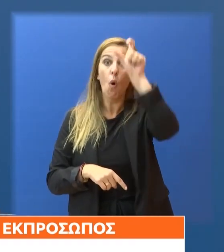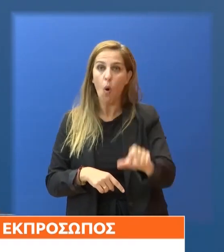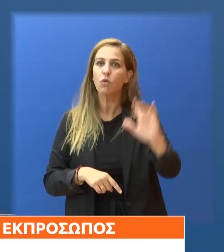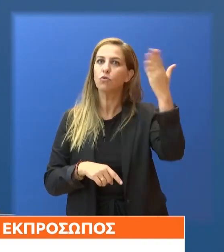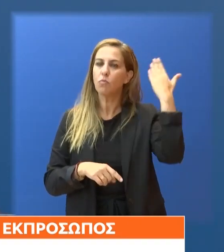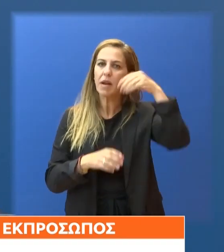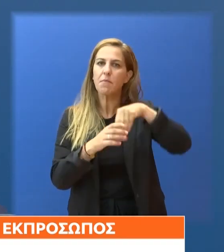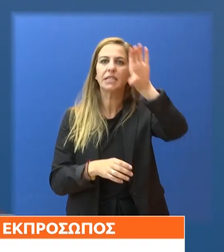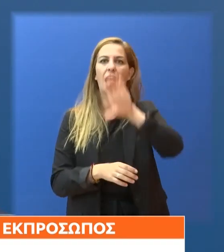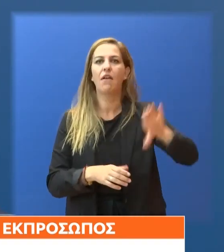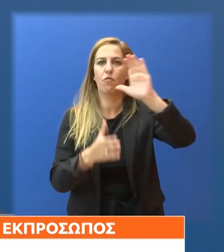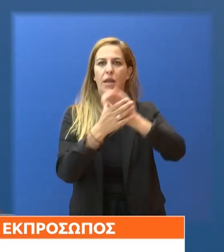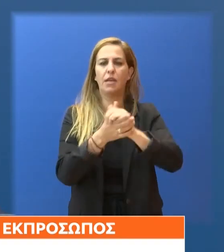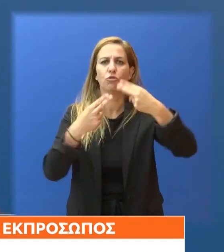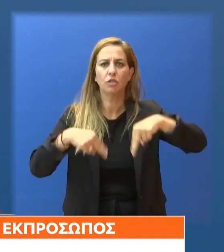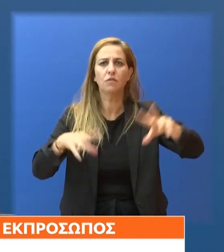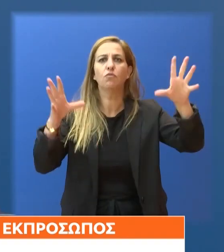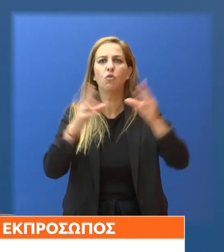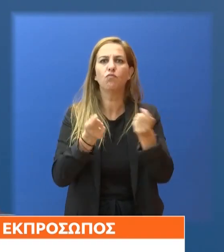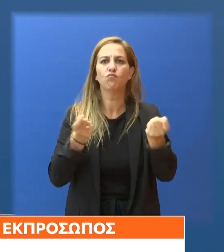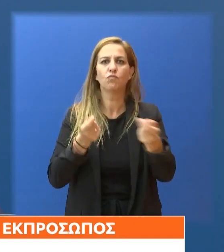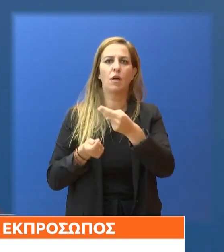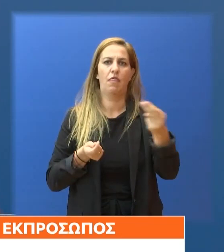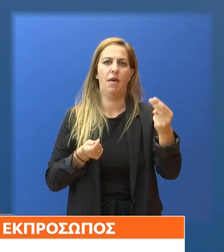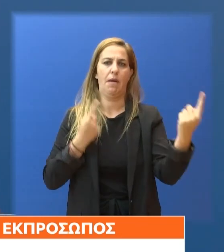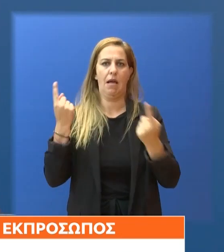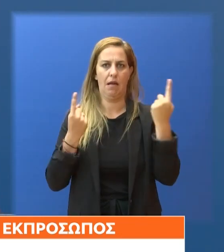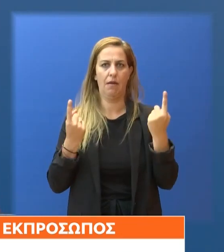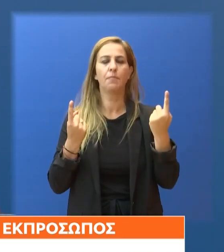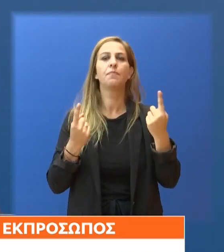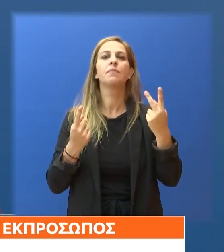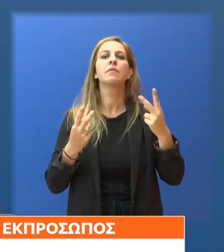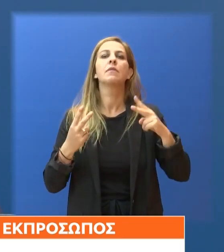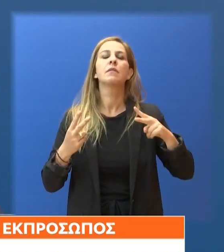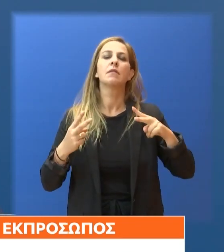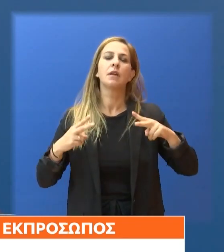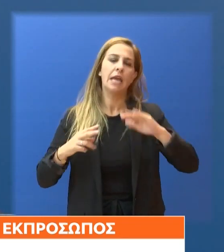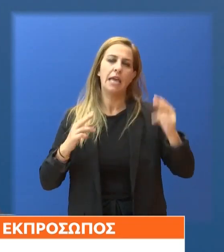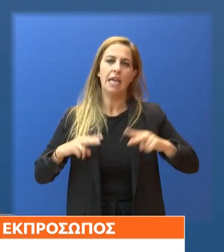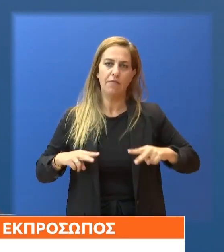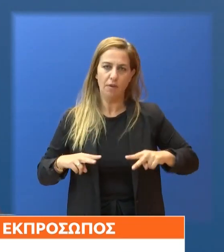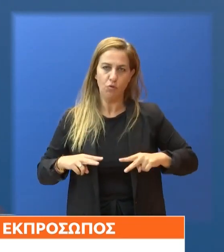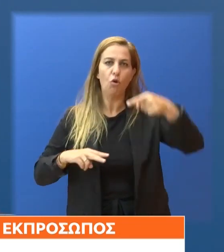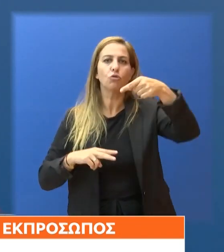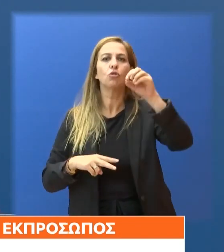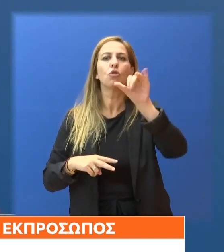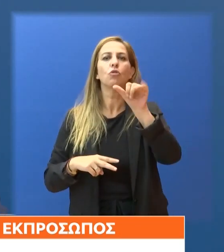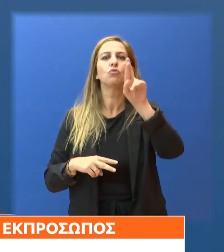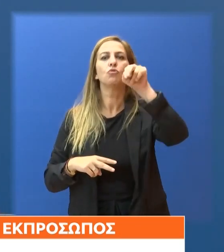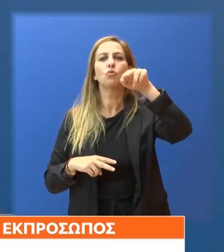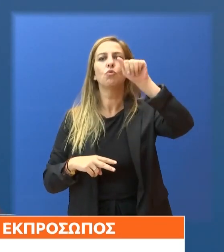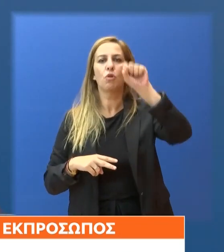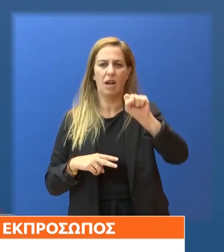Ένωσης. Υφυπουργός Ευάγγελος Τουρνάς, πρώην Αρχηγός Γενικού Επιτελείου Αεροπορίας. Στον κύριο